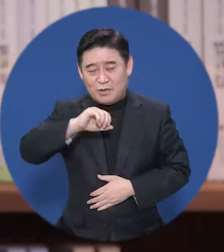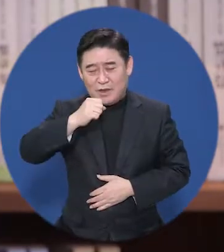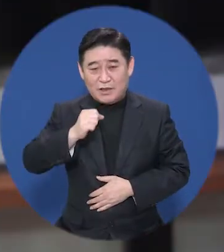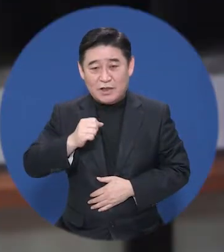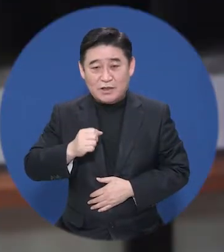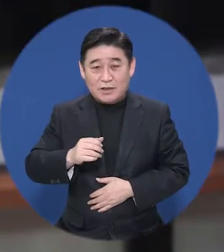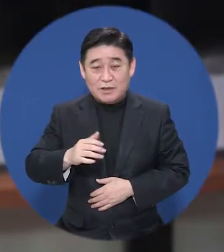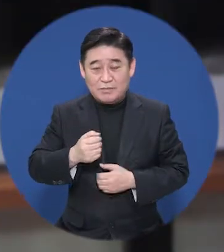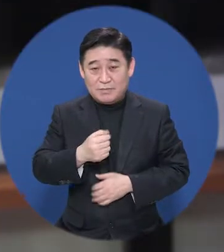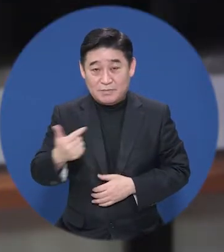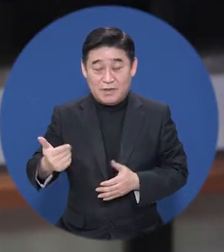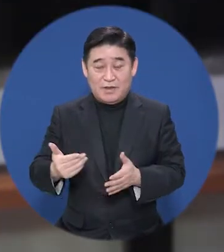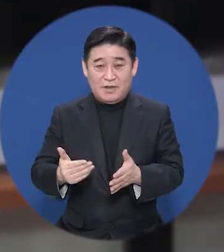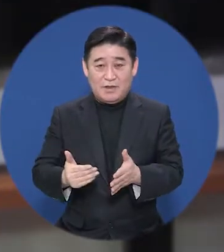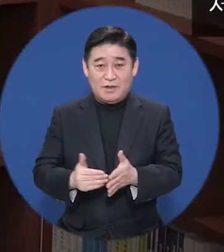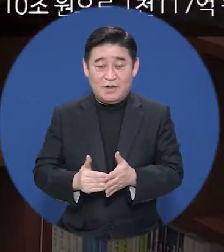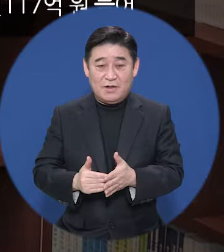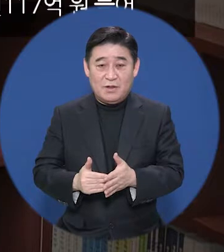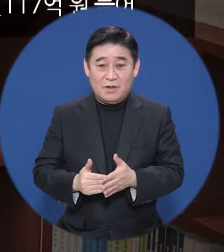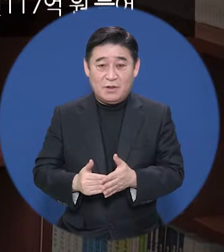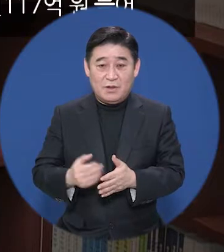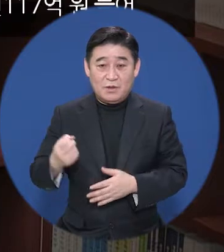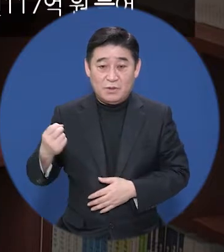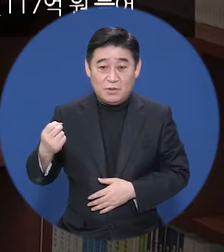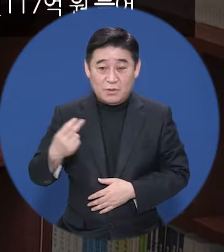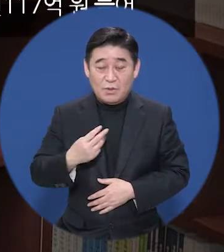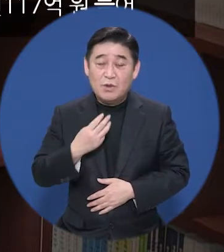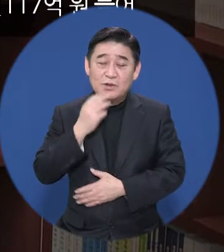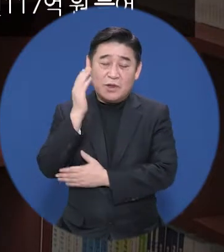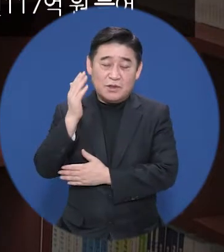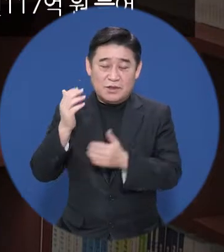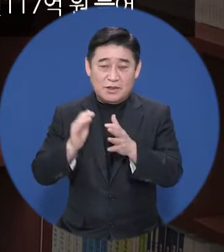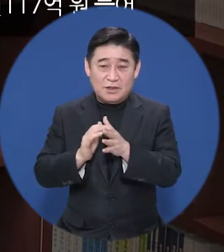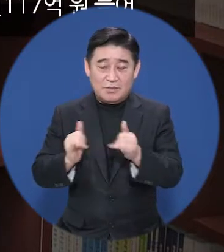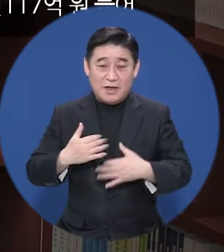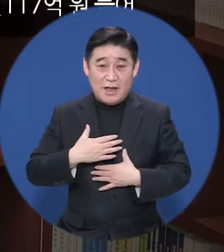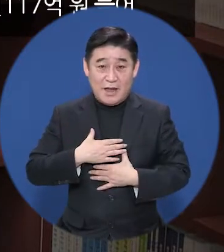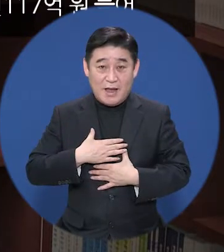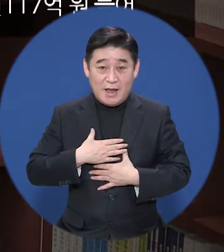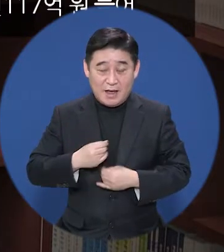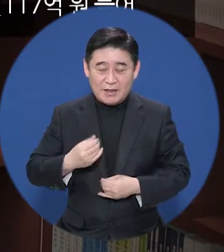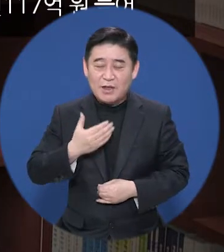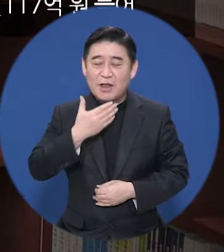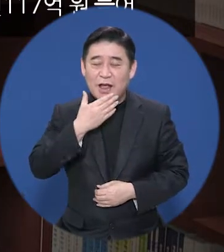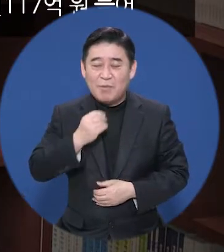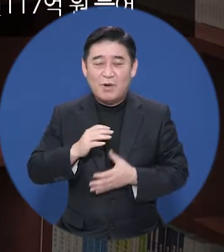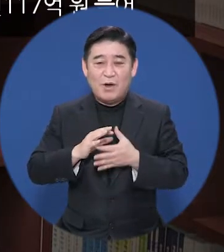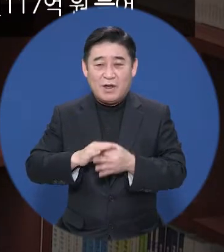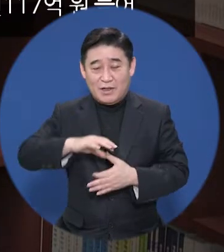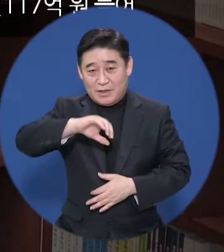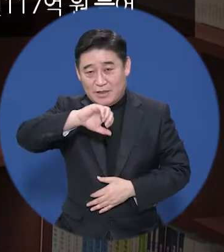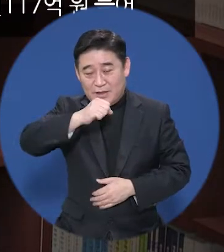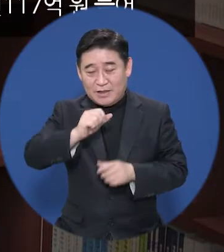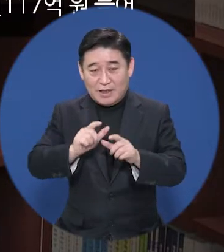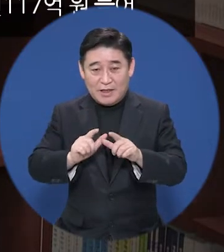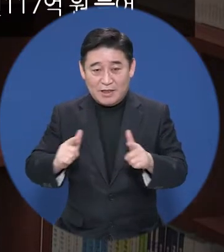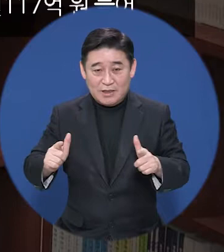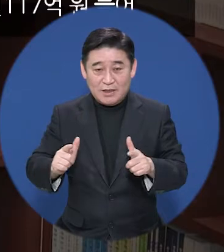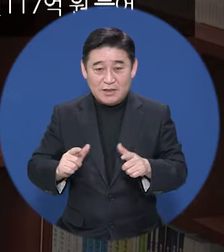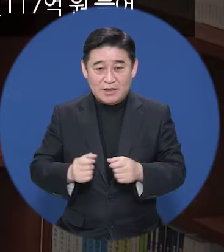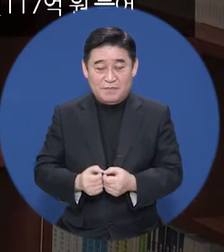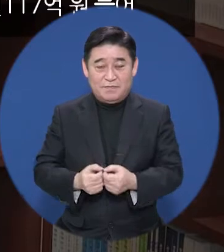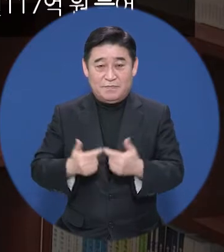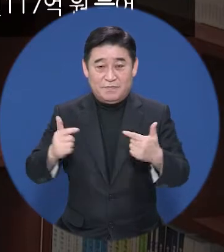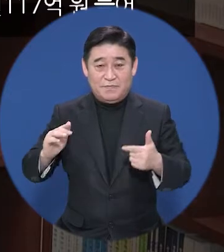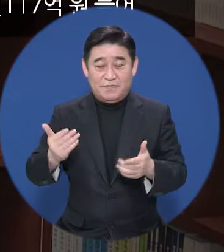좀 많이 있었고요. 복지 예산. 네. 네. 또 그런가 하면 이제 우리 서울 시민의 안전 또 행복과 관련된 그런 예산들이 이제 증액이